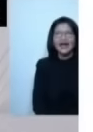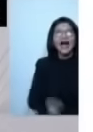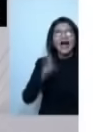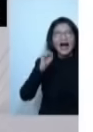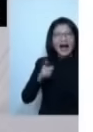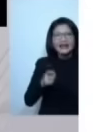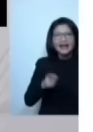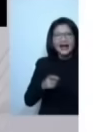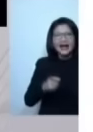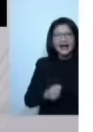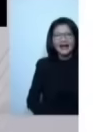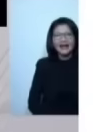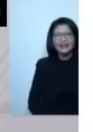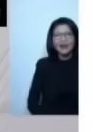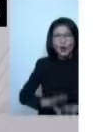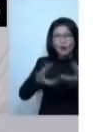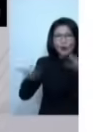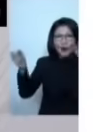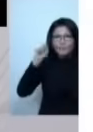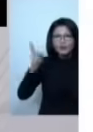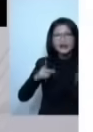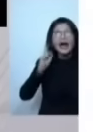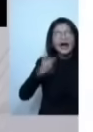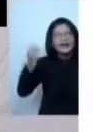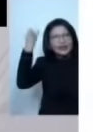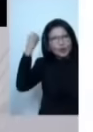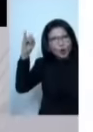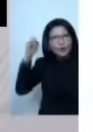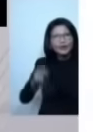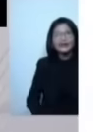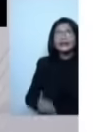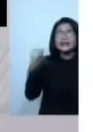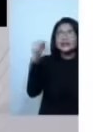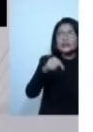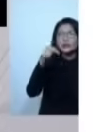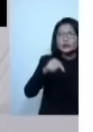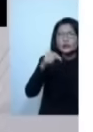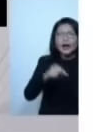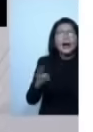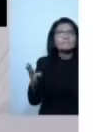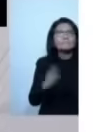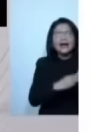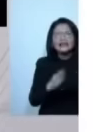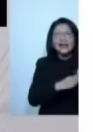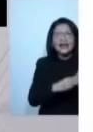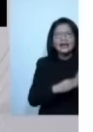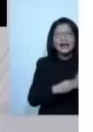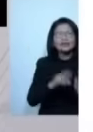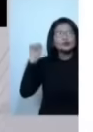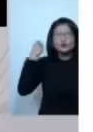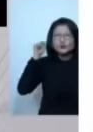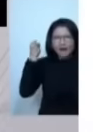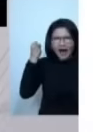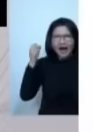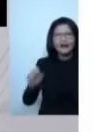juga relawan yang hadir ini menyoraki ataupun ee saat Prabowo ini menyampaikan visi misi ataupun menjawab pertanyaan dari